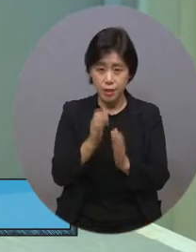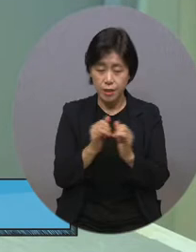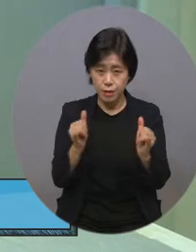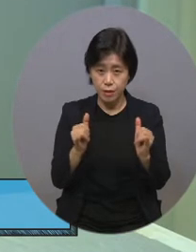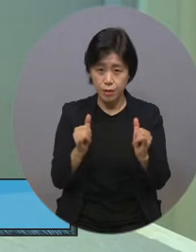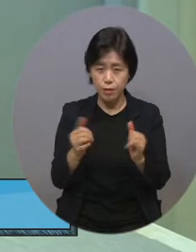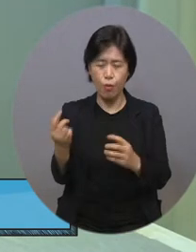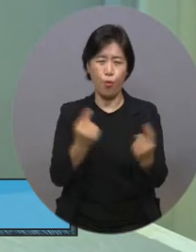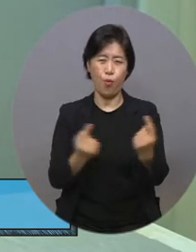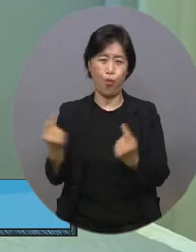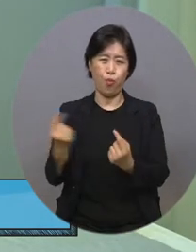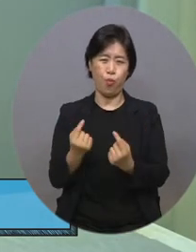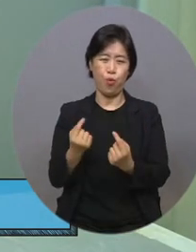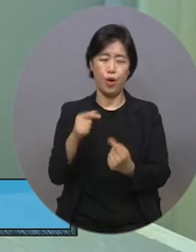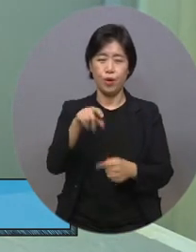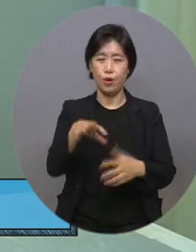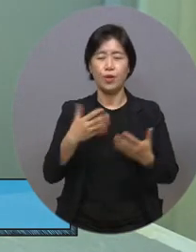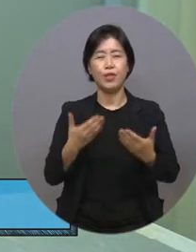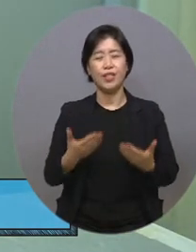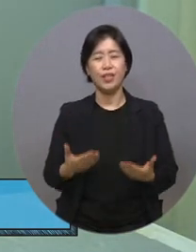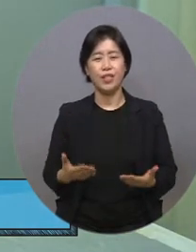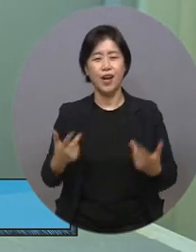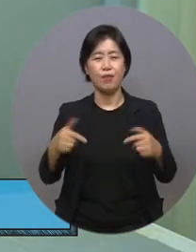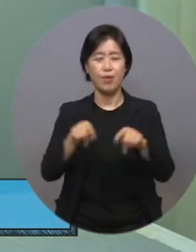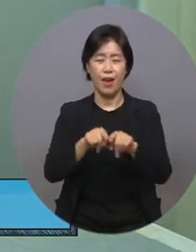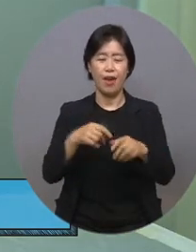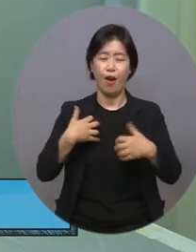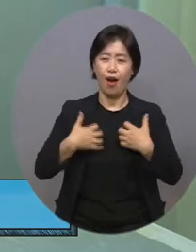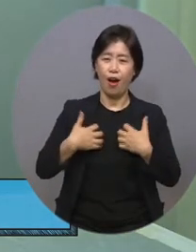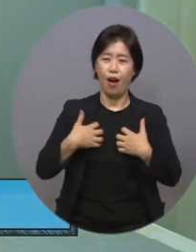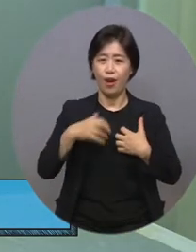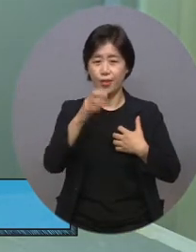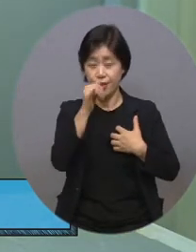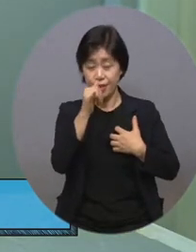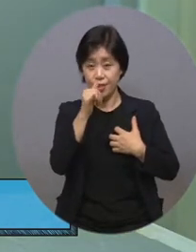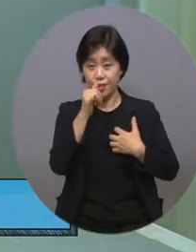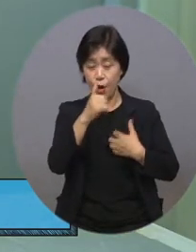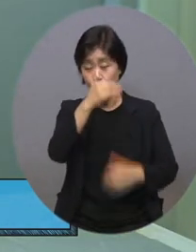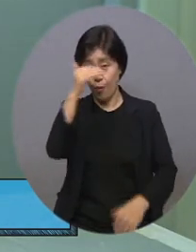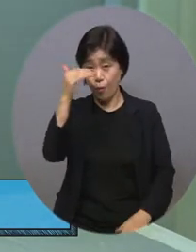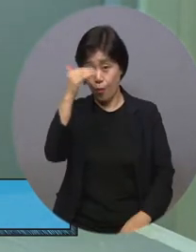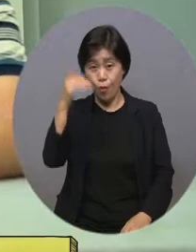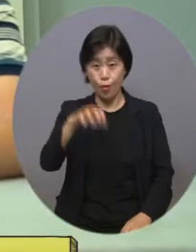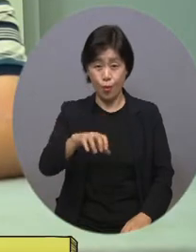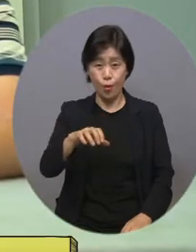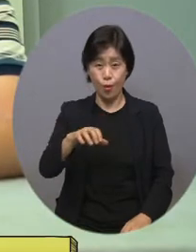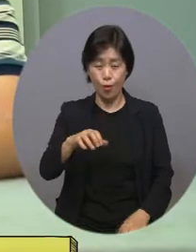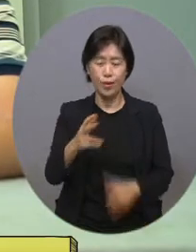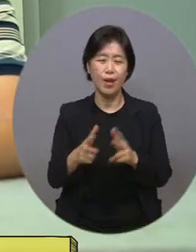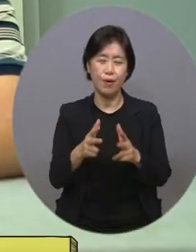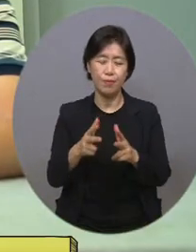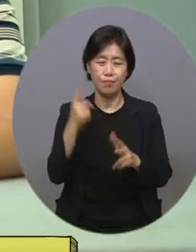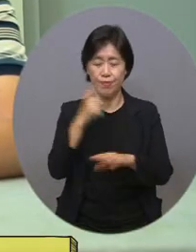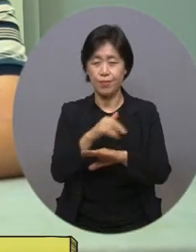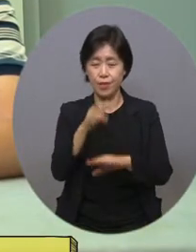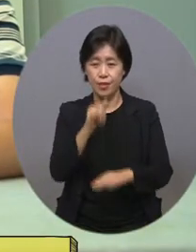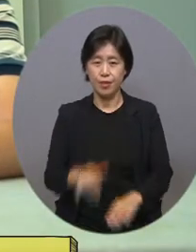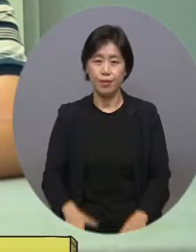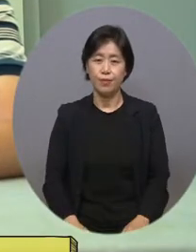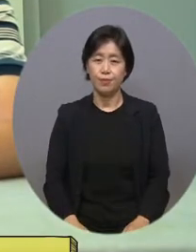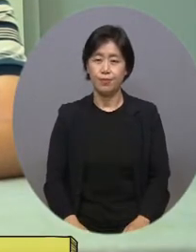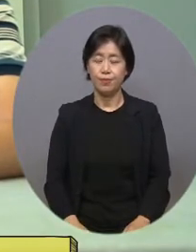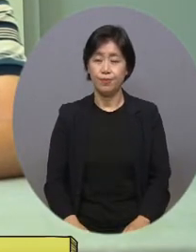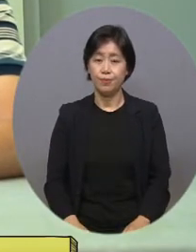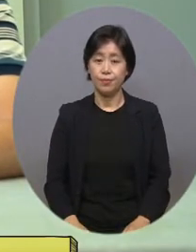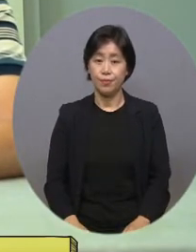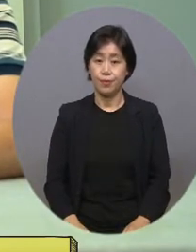와서 즐기고 휴양할 수 있는 관광 농원으로서 사업까지 같이 할 예정입니다. 그럼 여기 푸르미 여주팜이